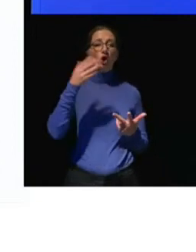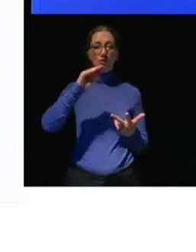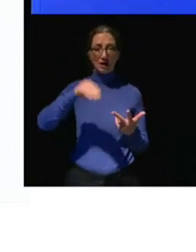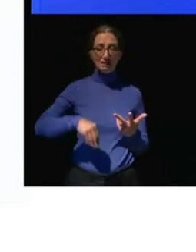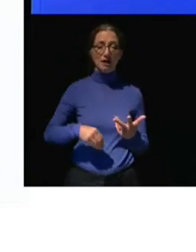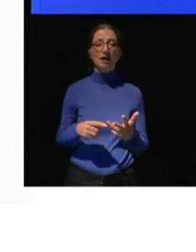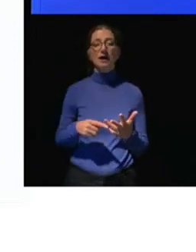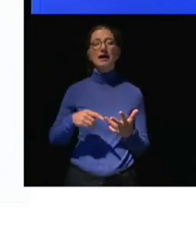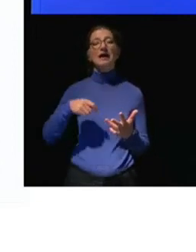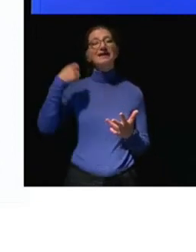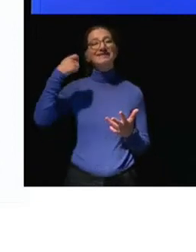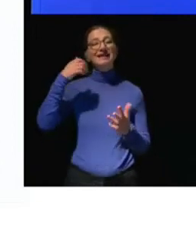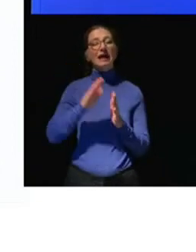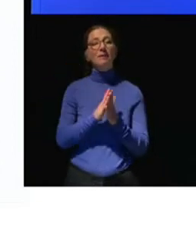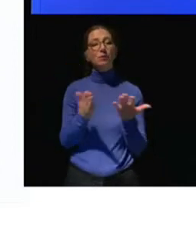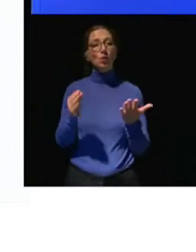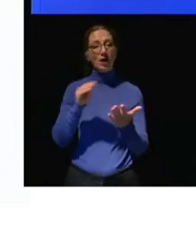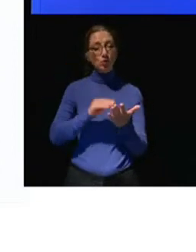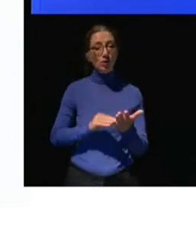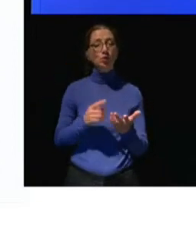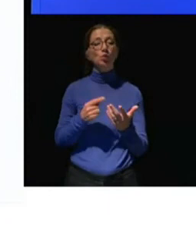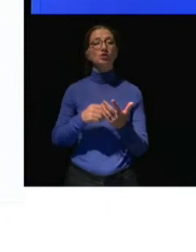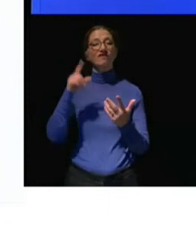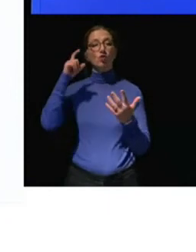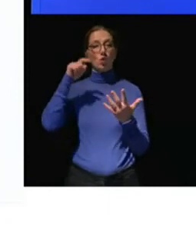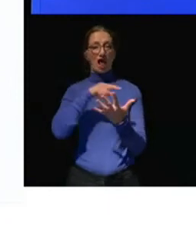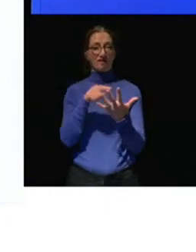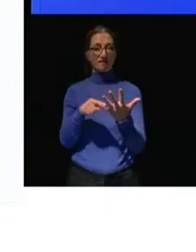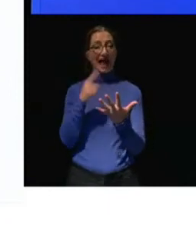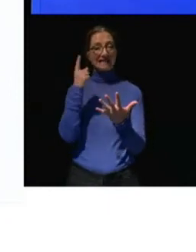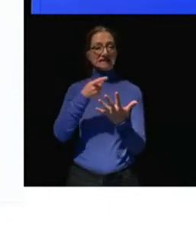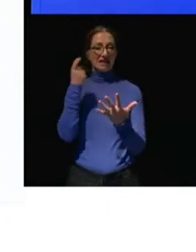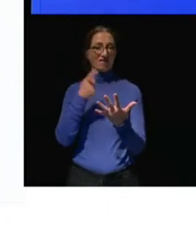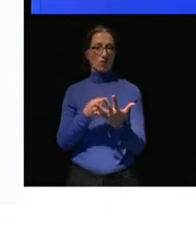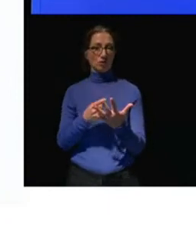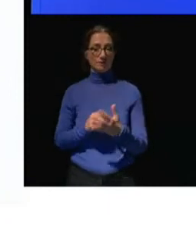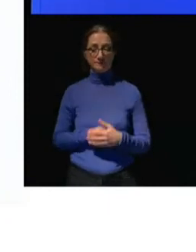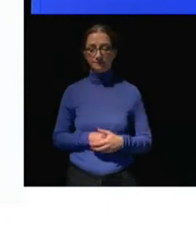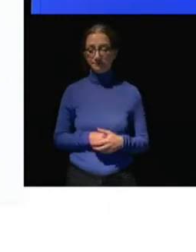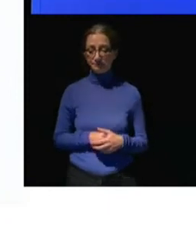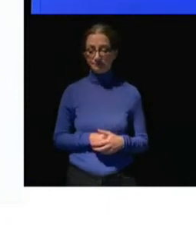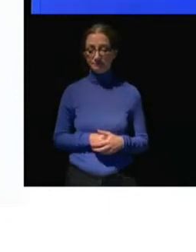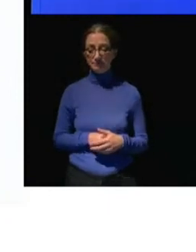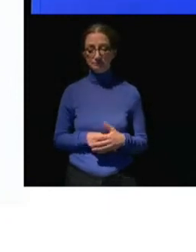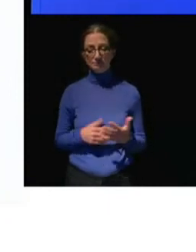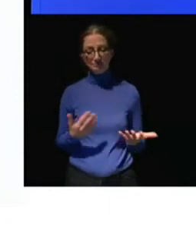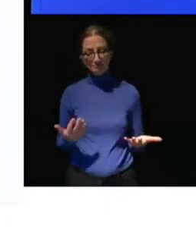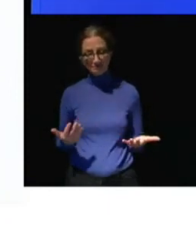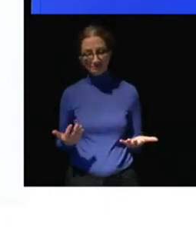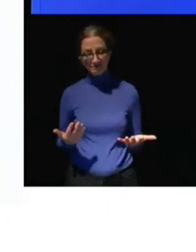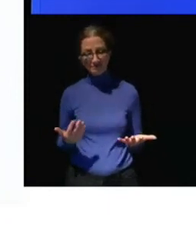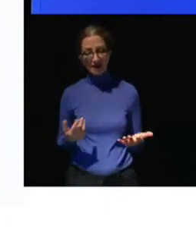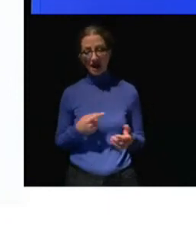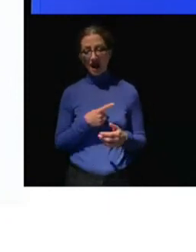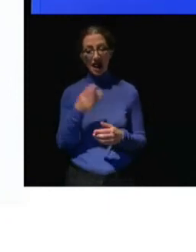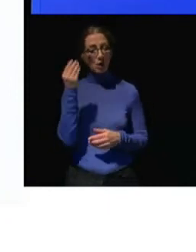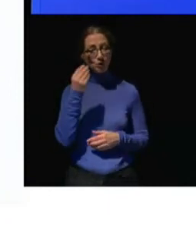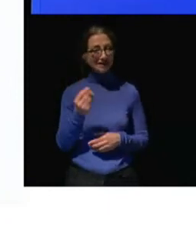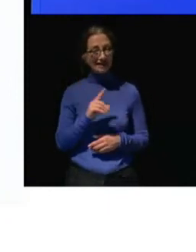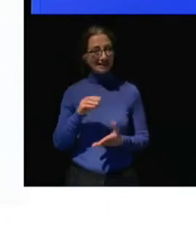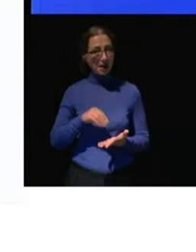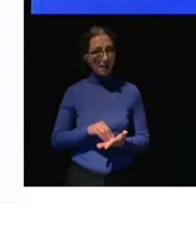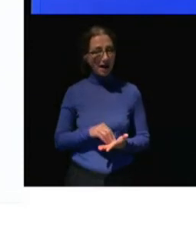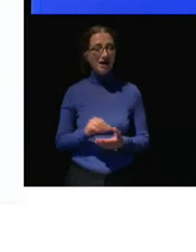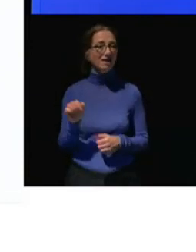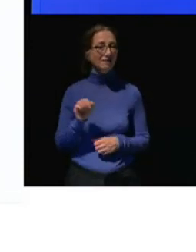DrehbuchautorInnen und FotografInnen. Wie man sieht, die darstellenden Künste fallen hier nicht darunter, weil in